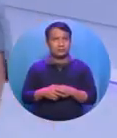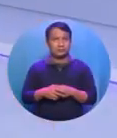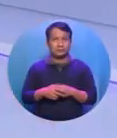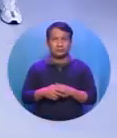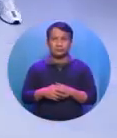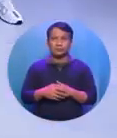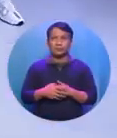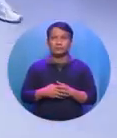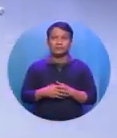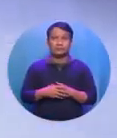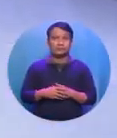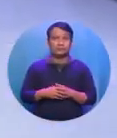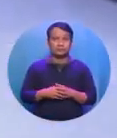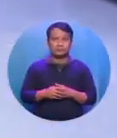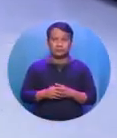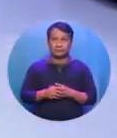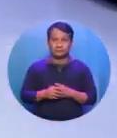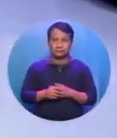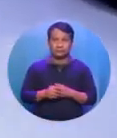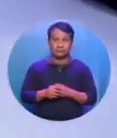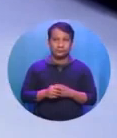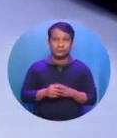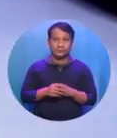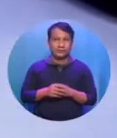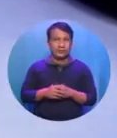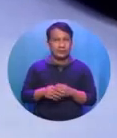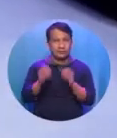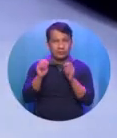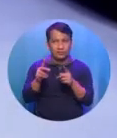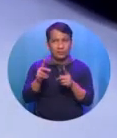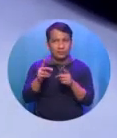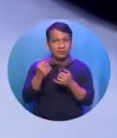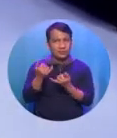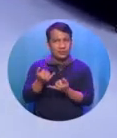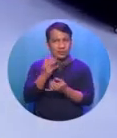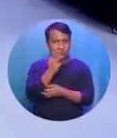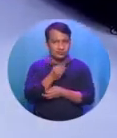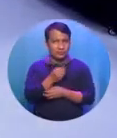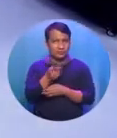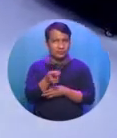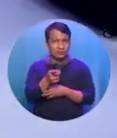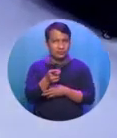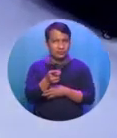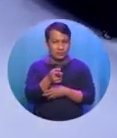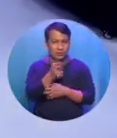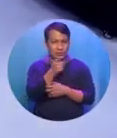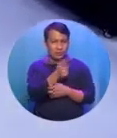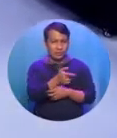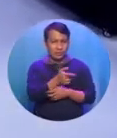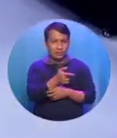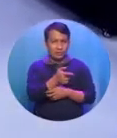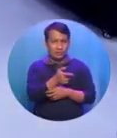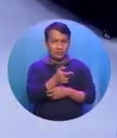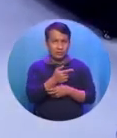Ayos. Okay. Now, sino kayang mapalad